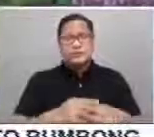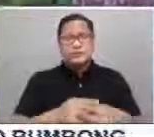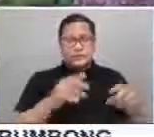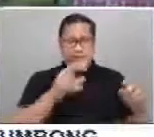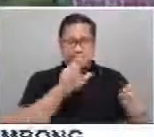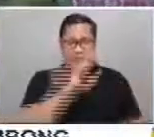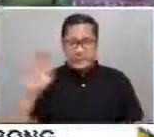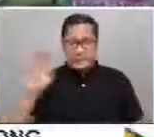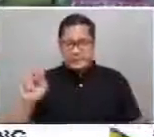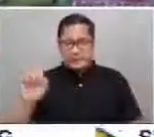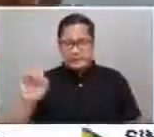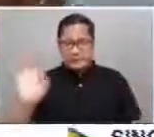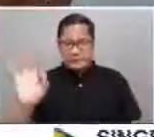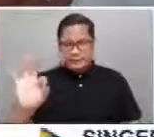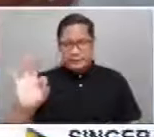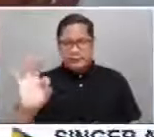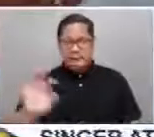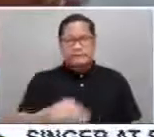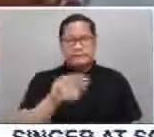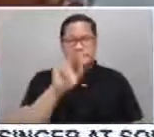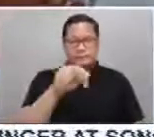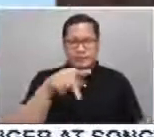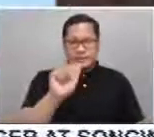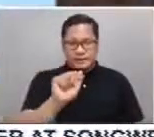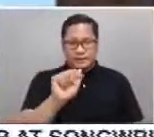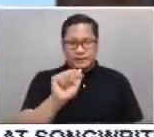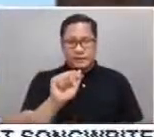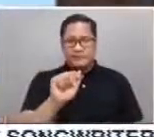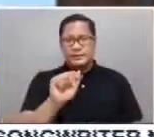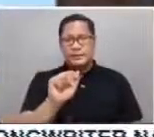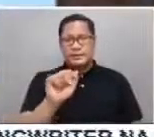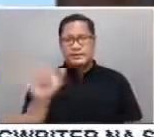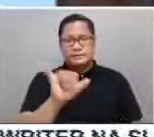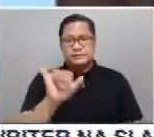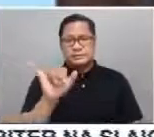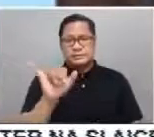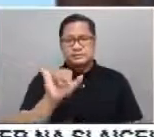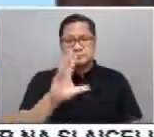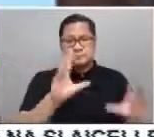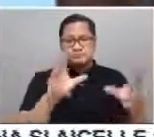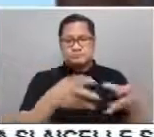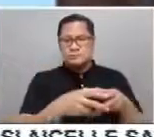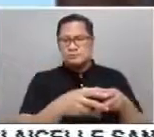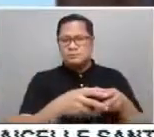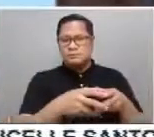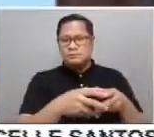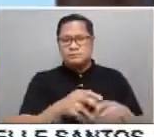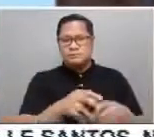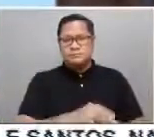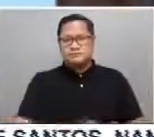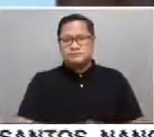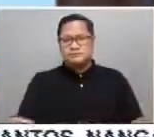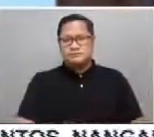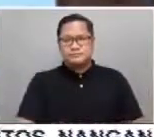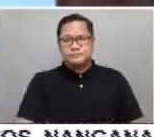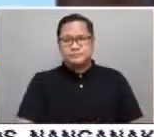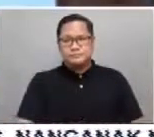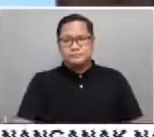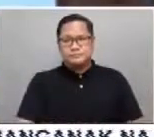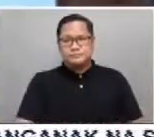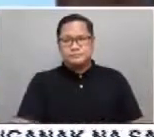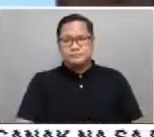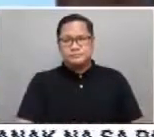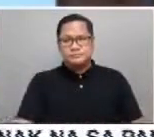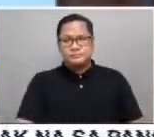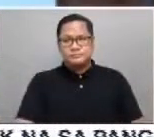pagdedeklara ng total ban sa mga paputok sa buong bansa. May 1 year pa kayo next December. Baka